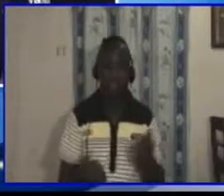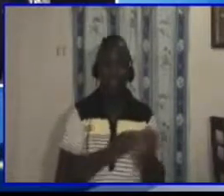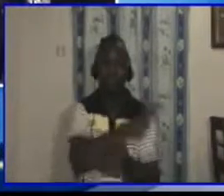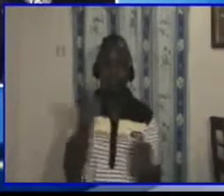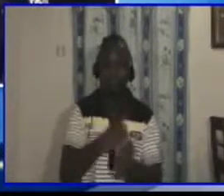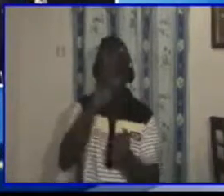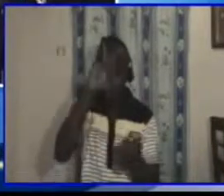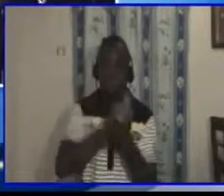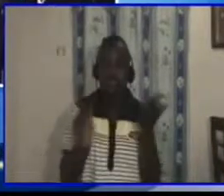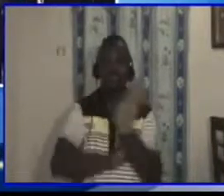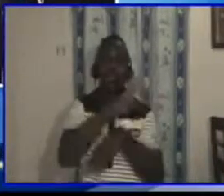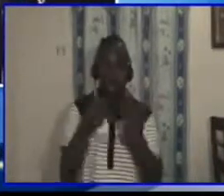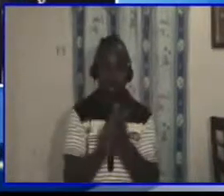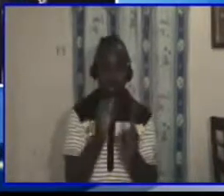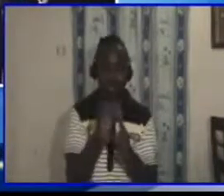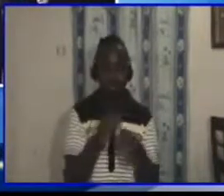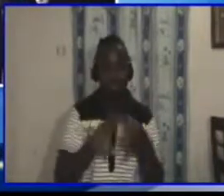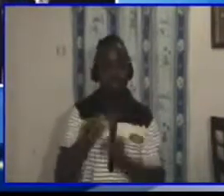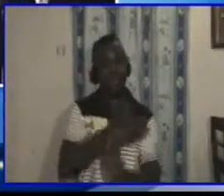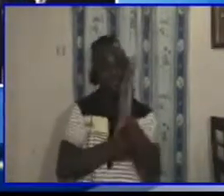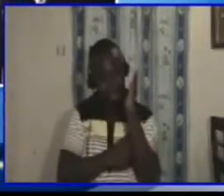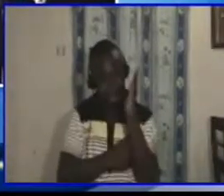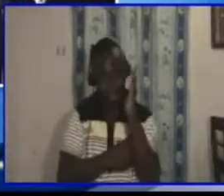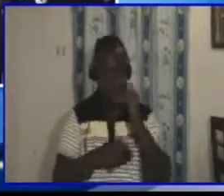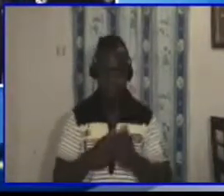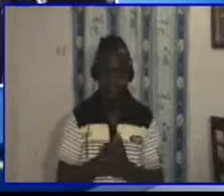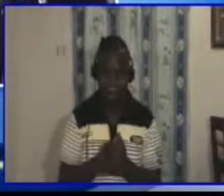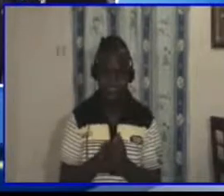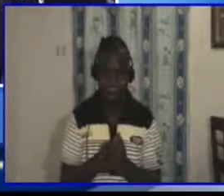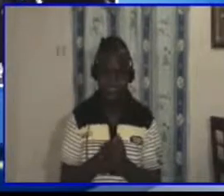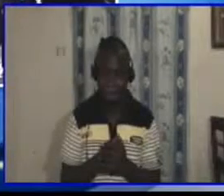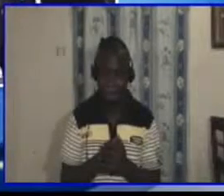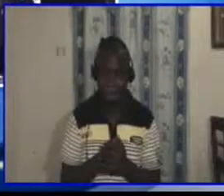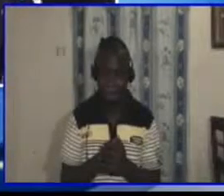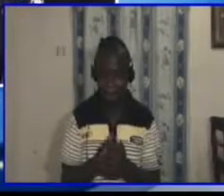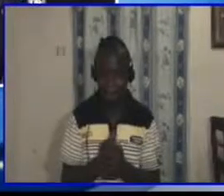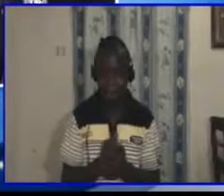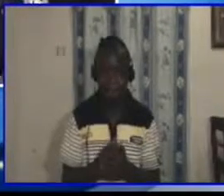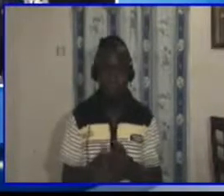di non fare compromessi con il messaggio dell'ora